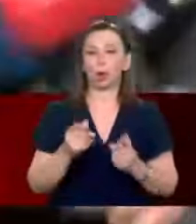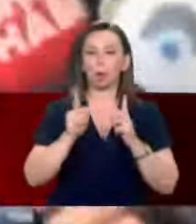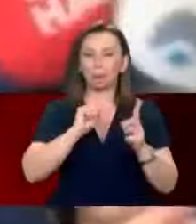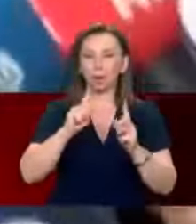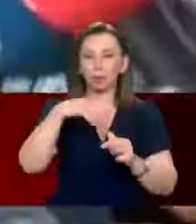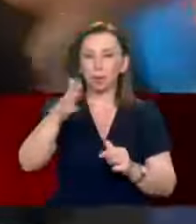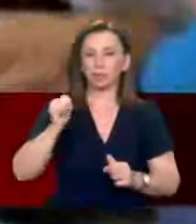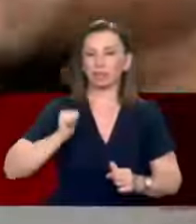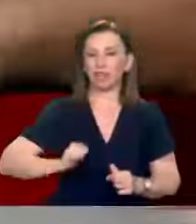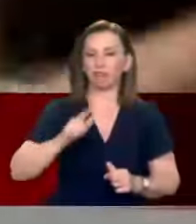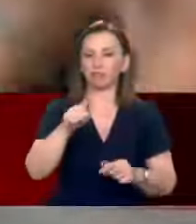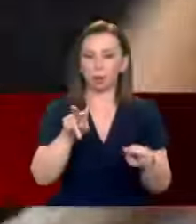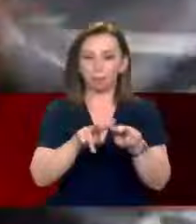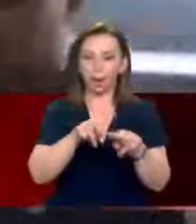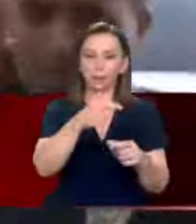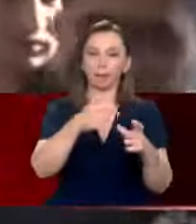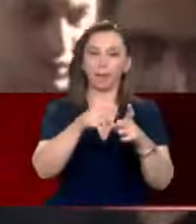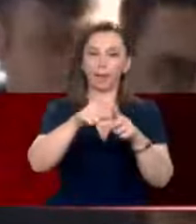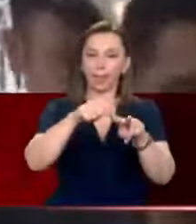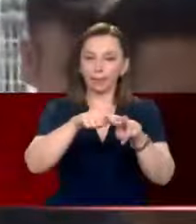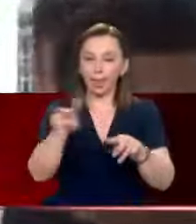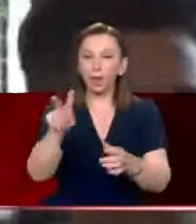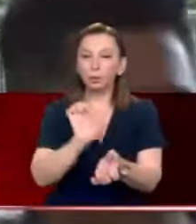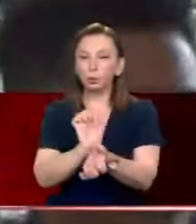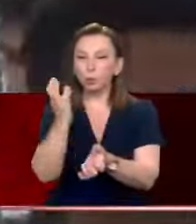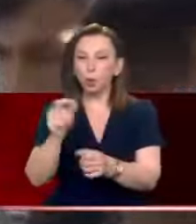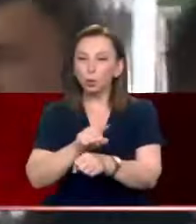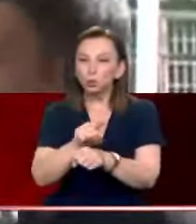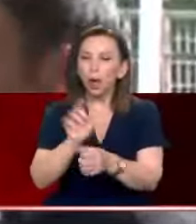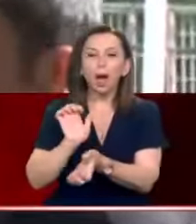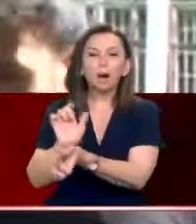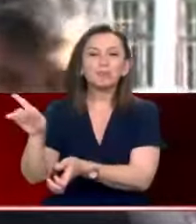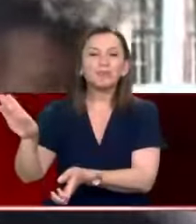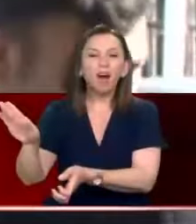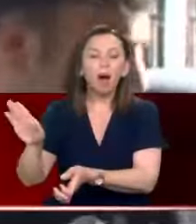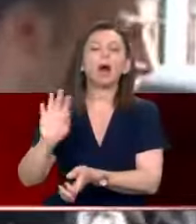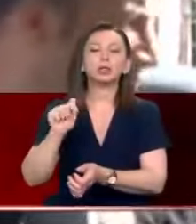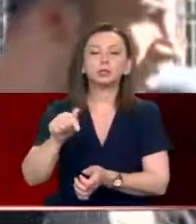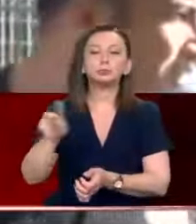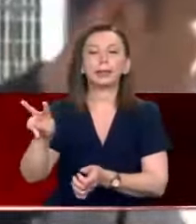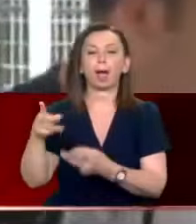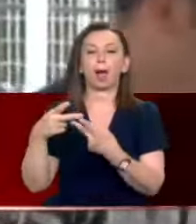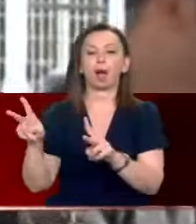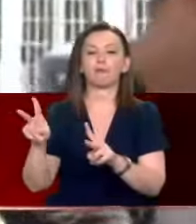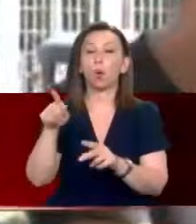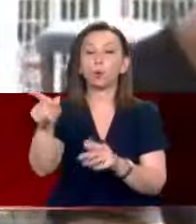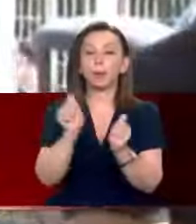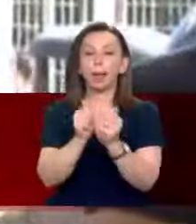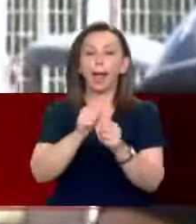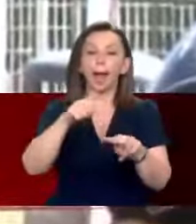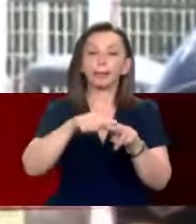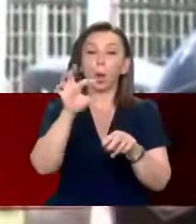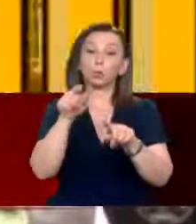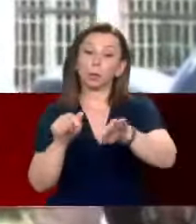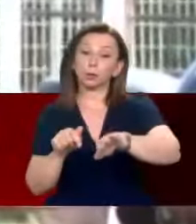Duruşma sonunda savcı Meltem Daban ve Eda Babuna'nın tutuklu bulundukları süre göz önünde bulundurularak tahliyesini talep etti. Onlarla birlikte Adnan